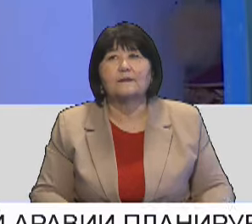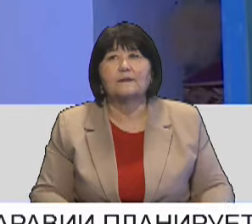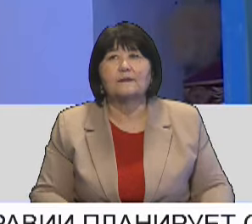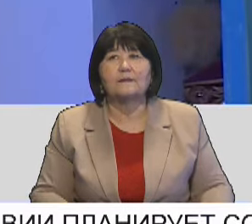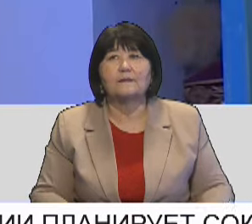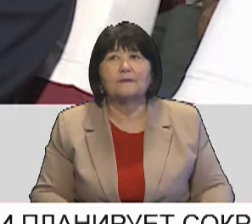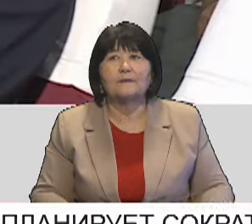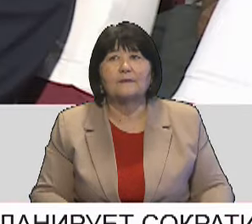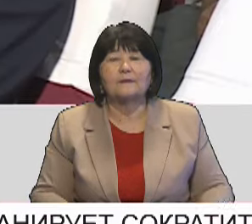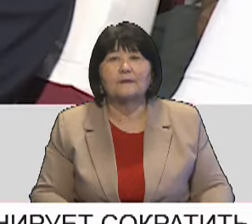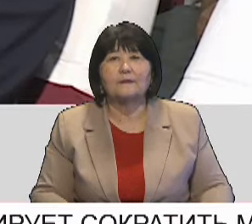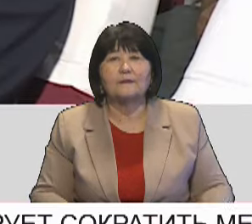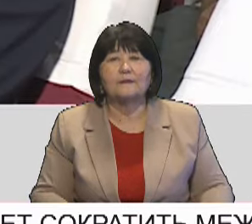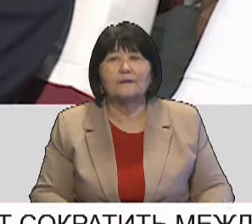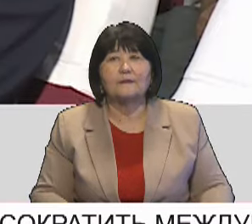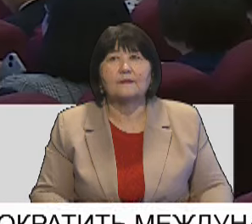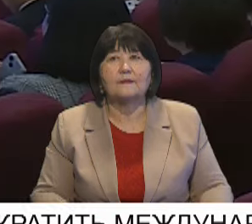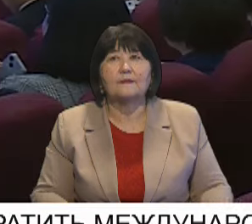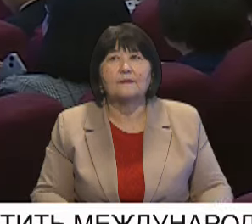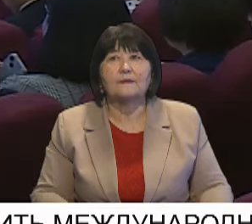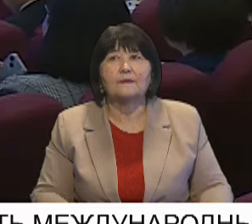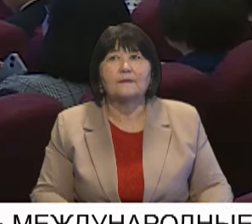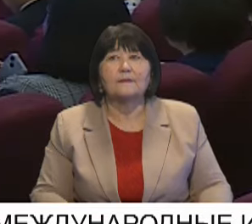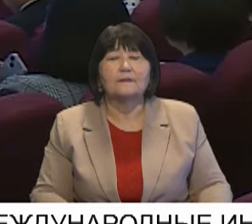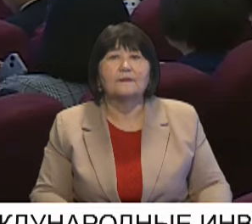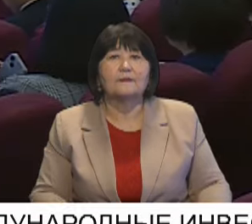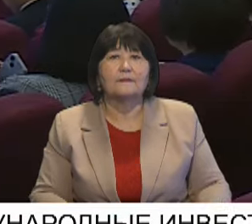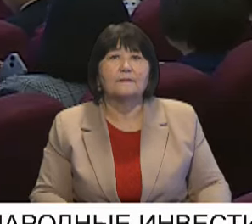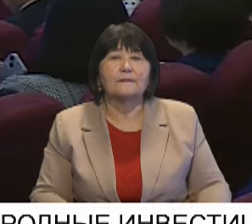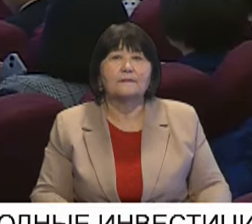Дильназ Нармаханова, Назира Алмаз, Бауыржан Кожамратов, Шапағат Жаппасбай, телеканал Кызылорда.